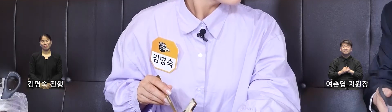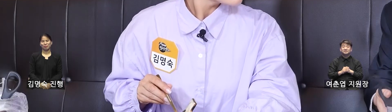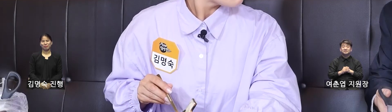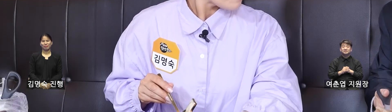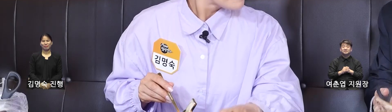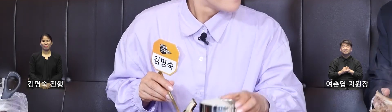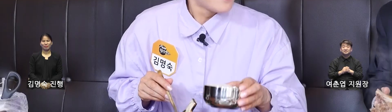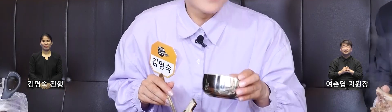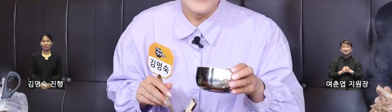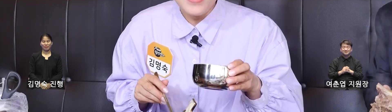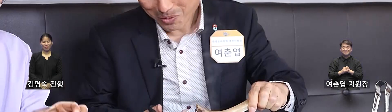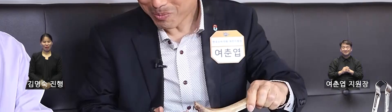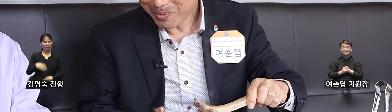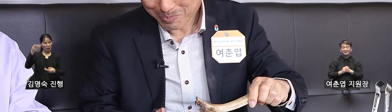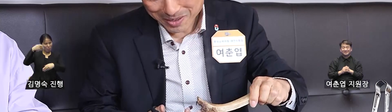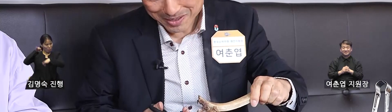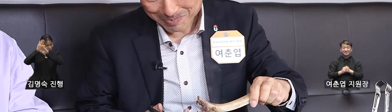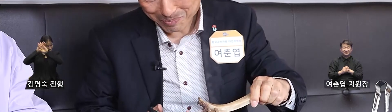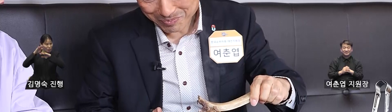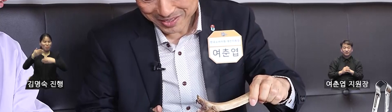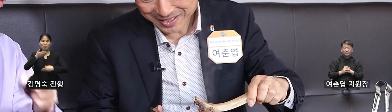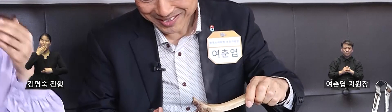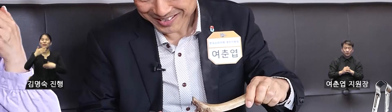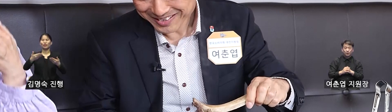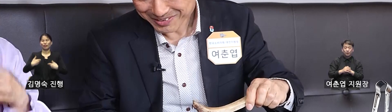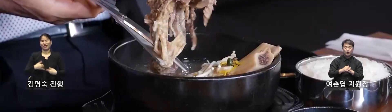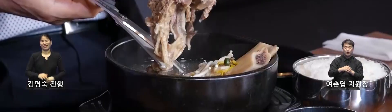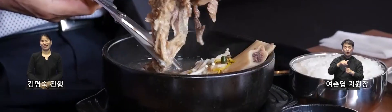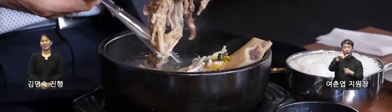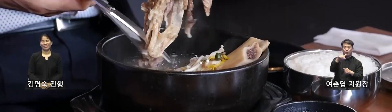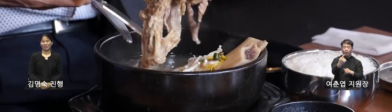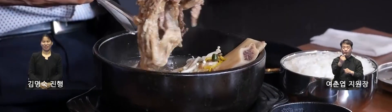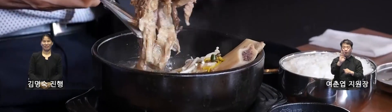그 머슴밥? 고봉밥. 아